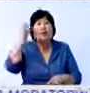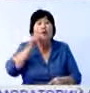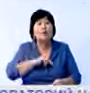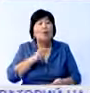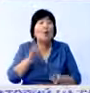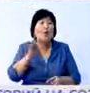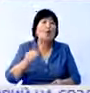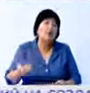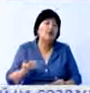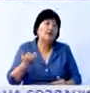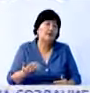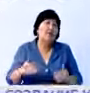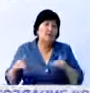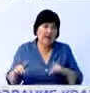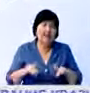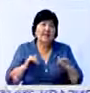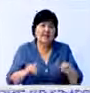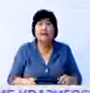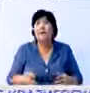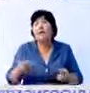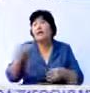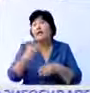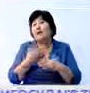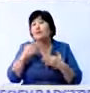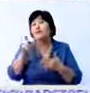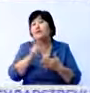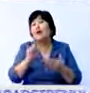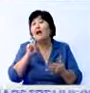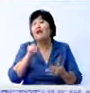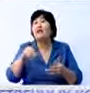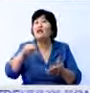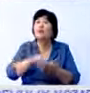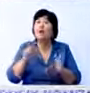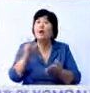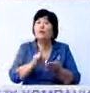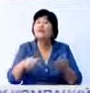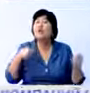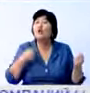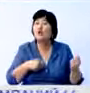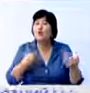о жизни и его деятельности. На вечере были прочитаны стихи Акына, исполнены его песни и кюи.